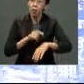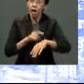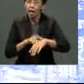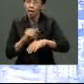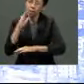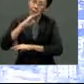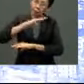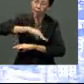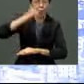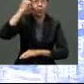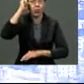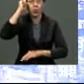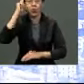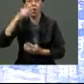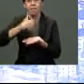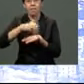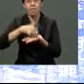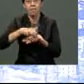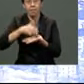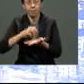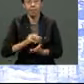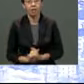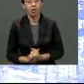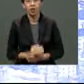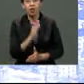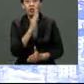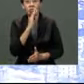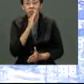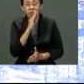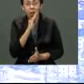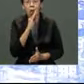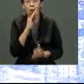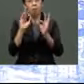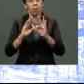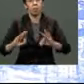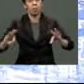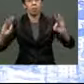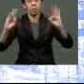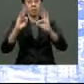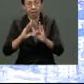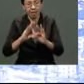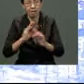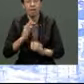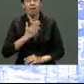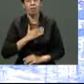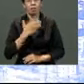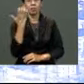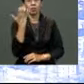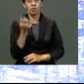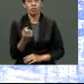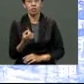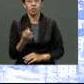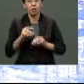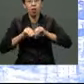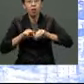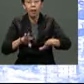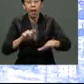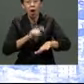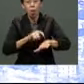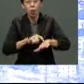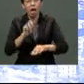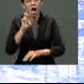ก็จะขออนุญาตนะครับถ้าเป็นเรื่องที่มีความสำคัญก็จะขออนุญาตในการถ่ายทอดสดในช่วงเวลาที่เหมาะสม